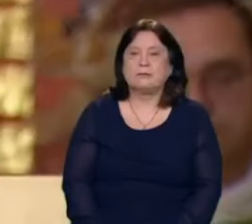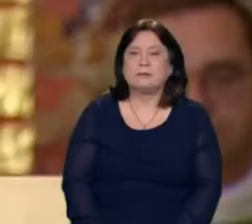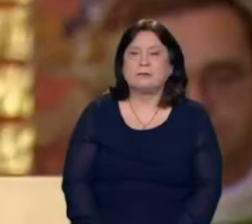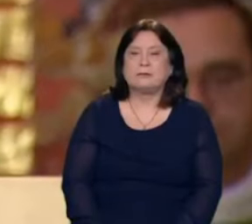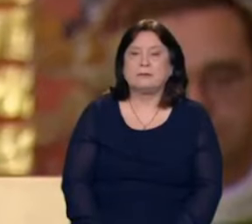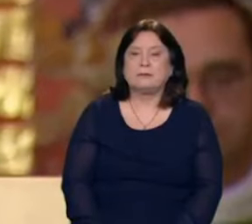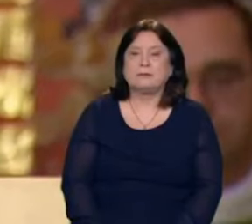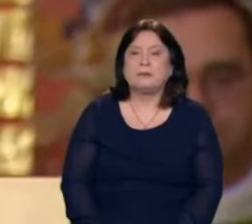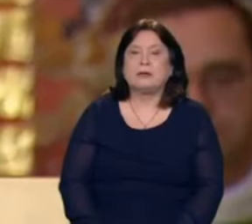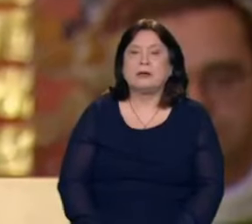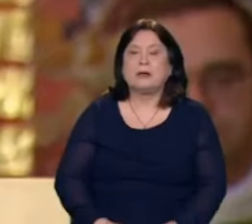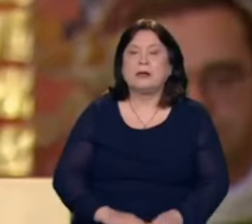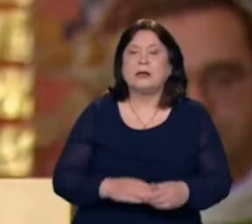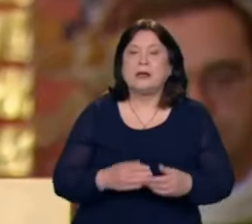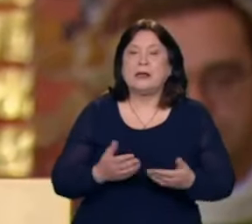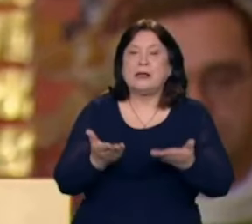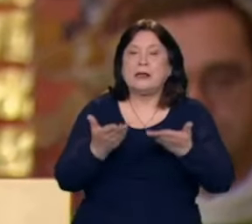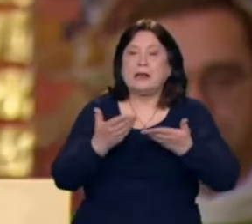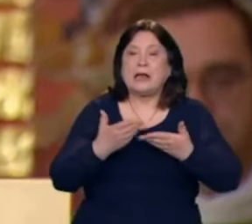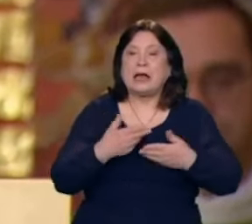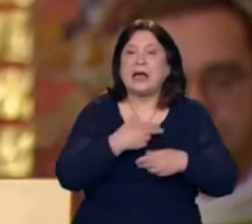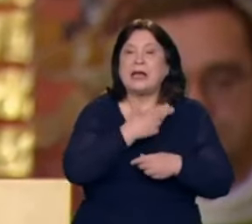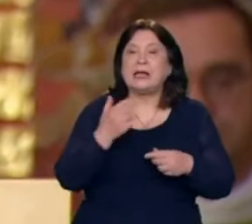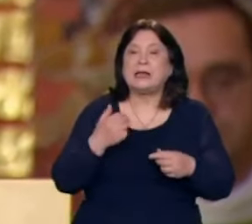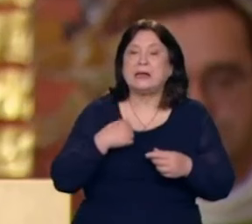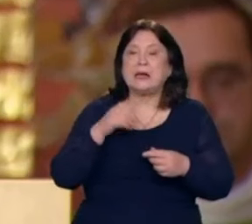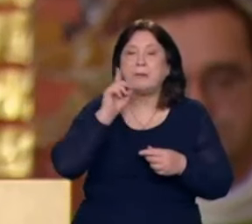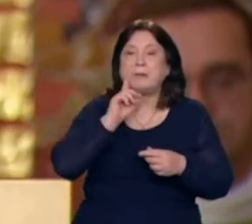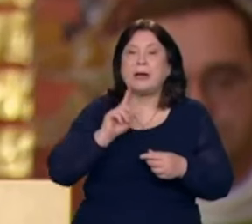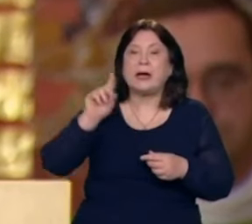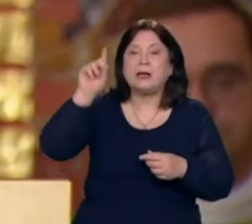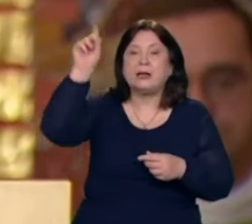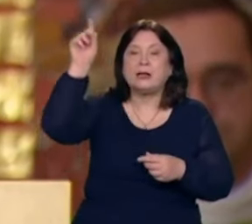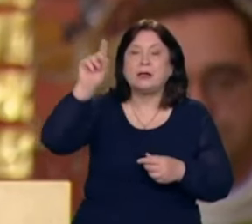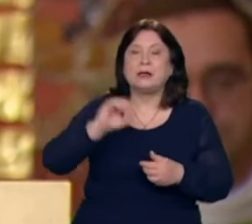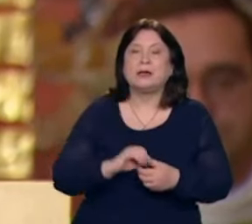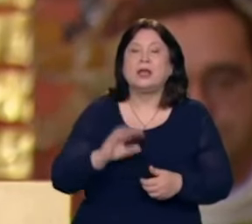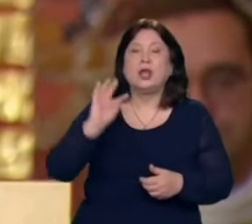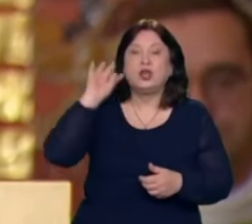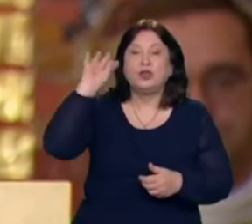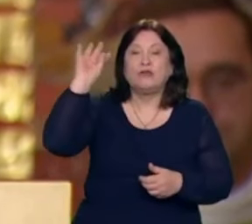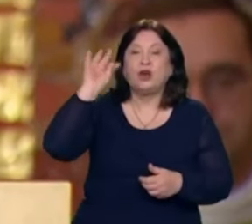nasyć nas Panie twoim